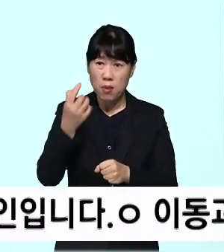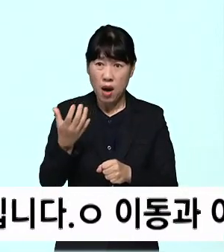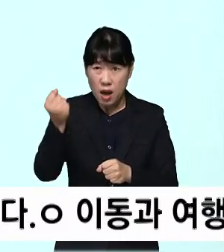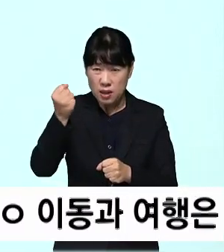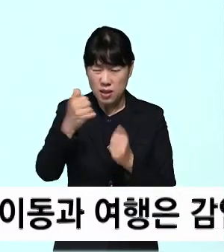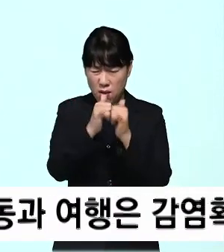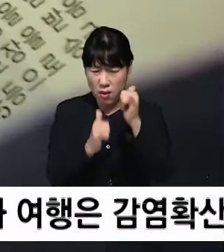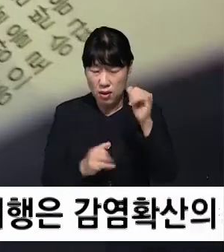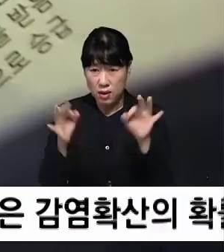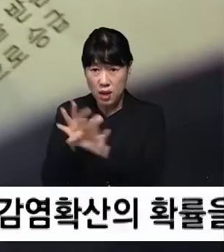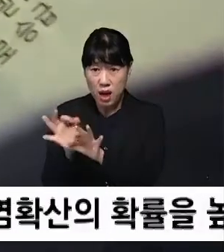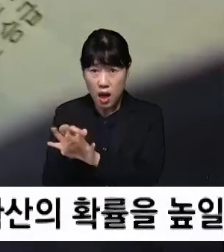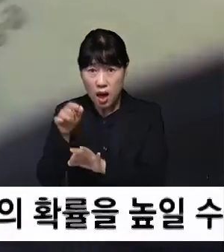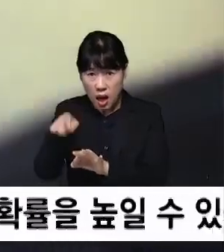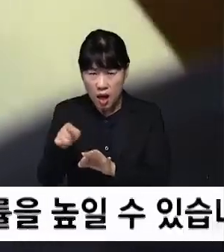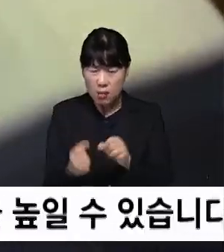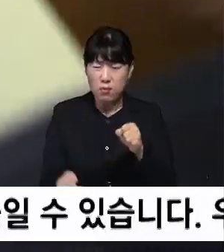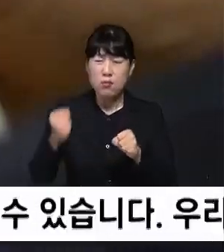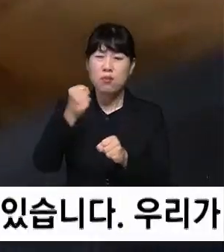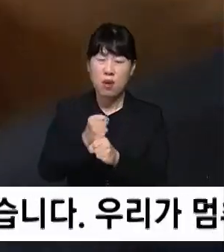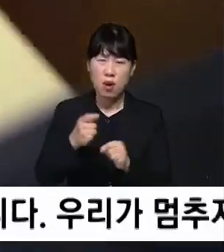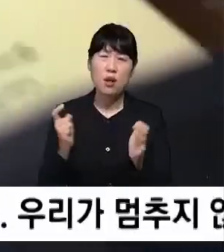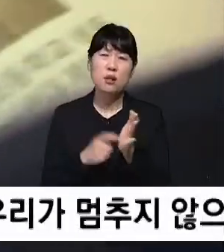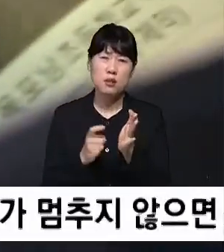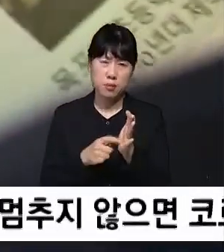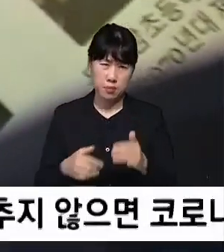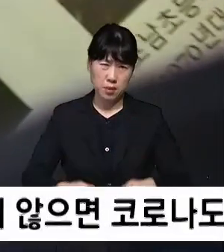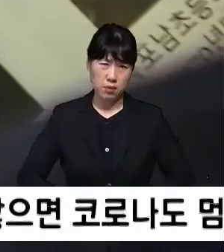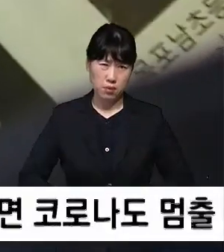것도 시급한 과제입니다 kbc 존경 원입니다